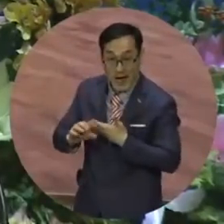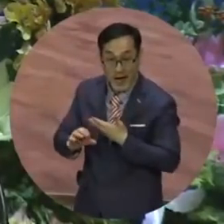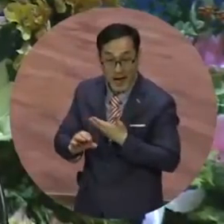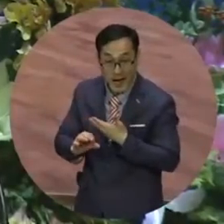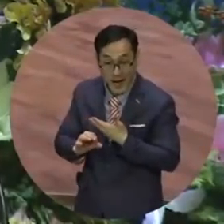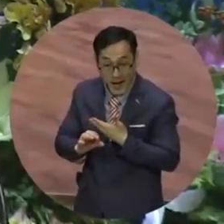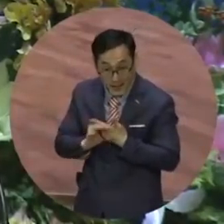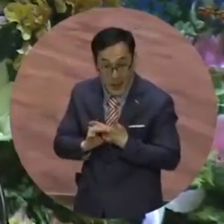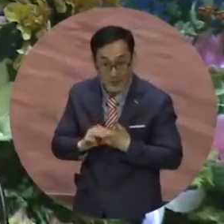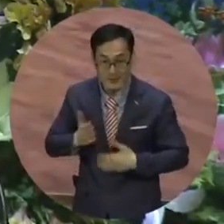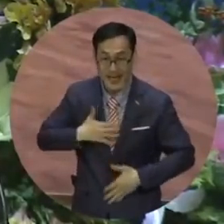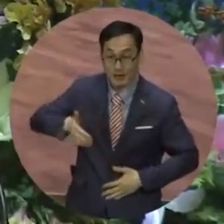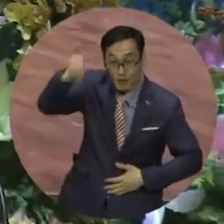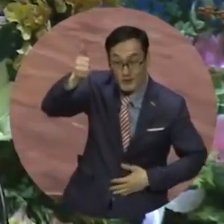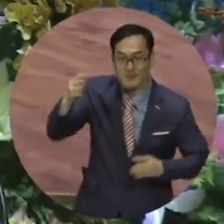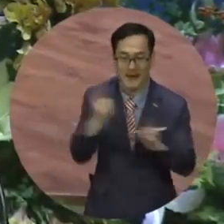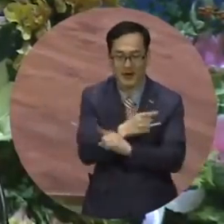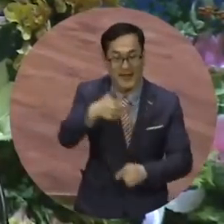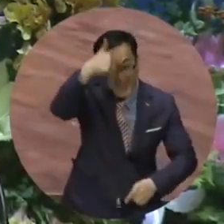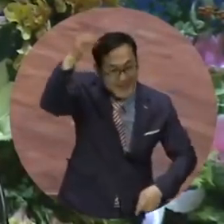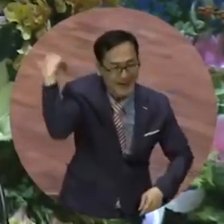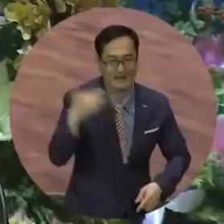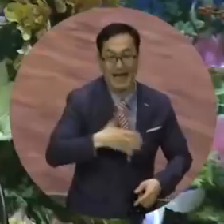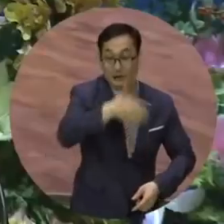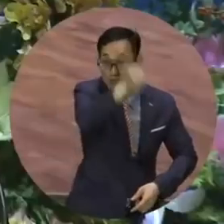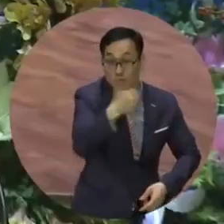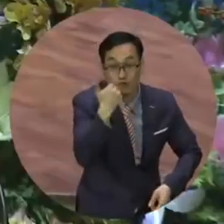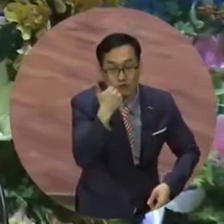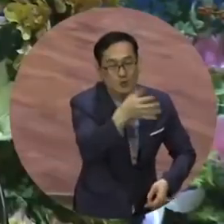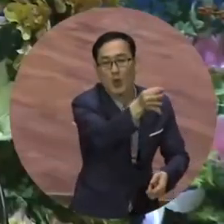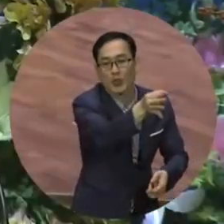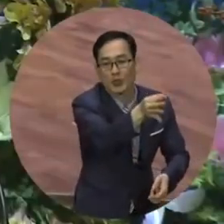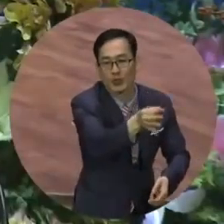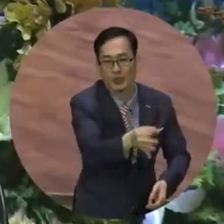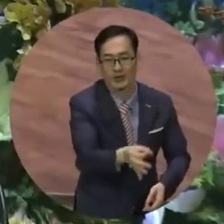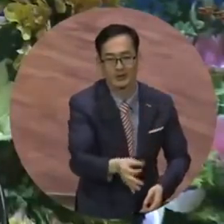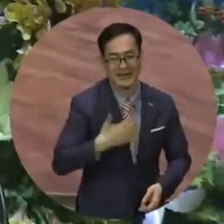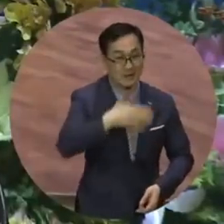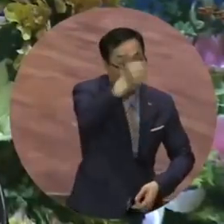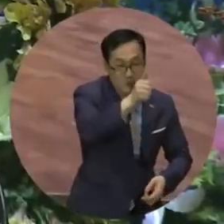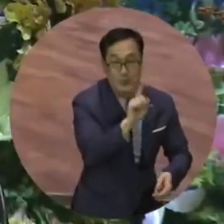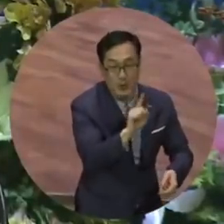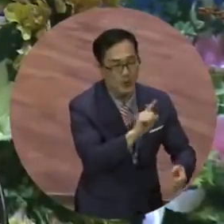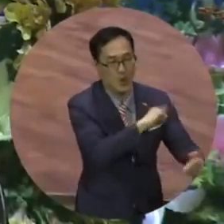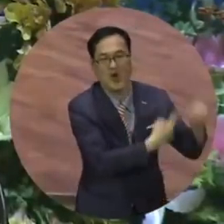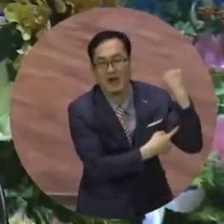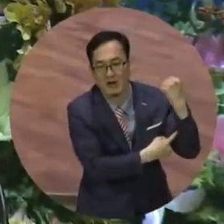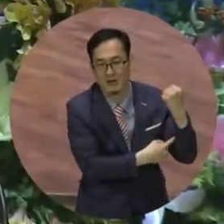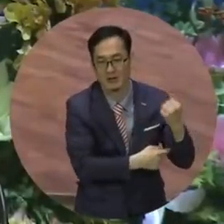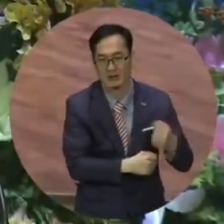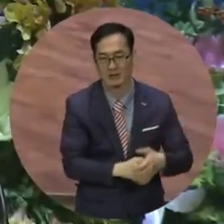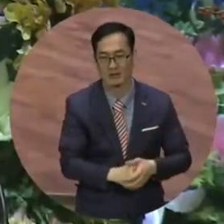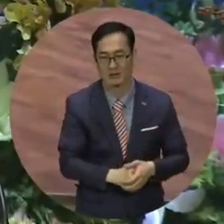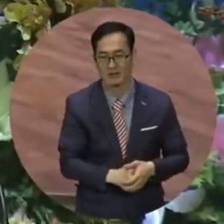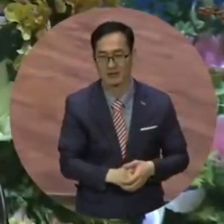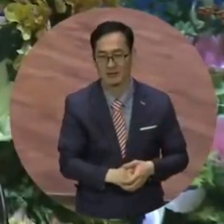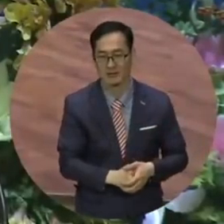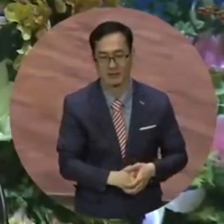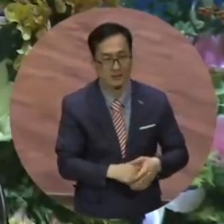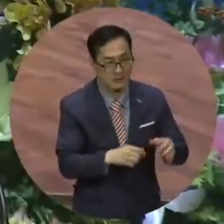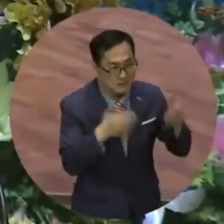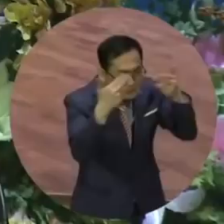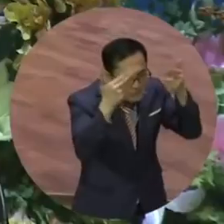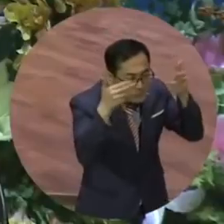전에 돈이었는데 내 주인 전에 귀신이었는데 진짜 내 주인이 전에는 권력이었는데 이제는 내 주인을 내가 아니라 이제는